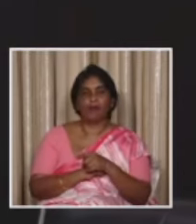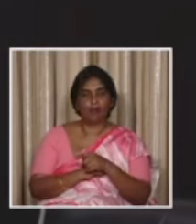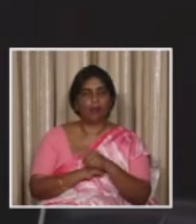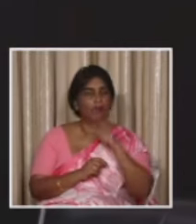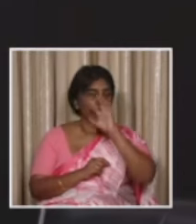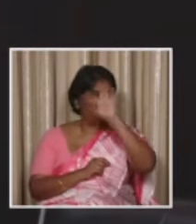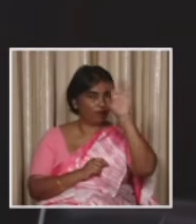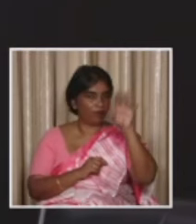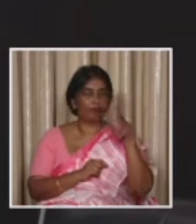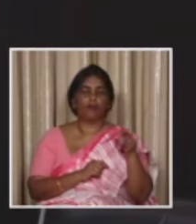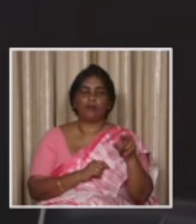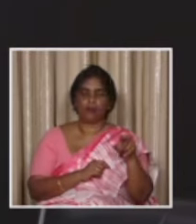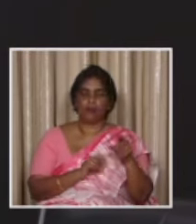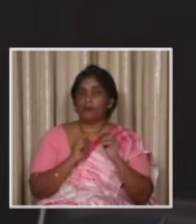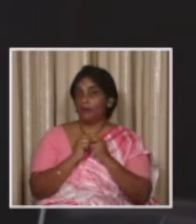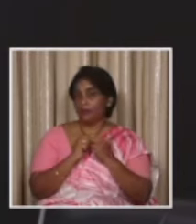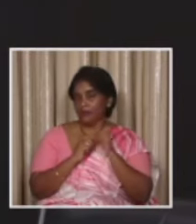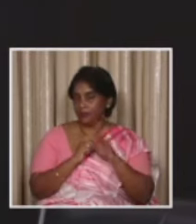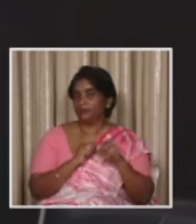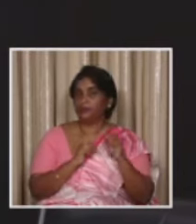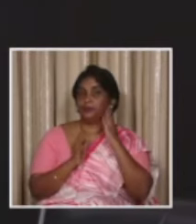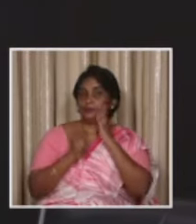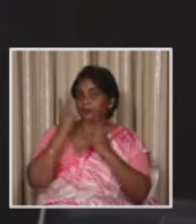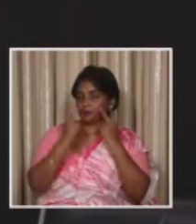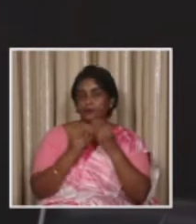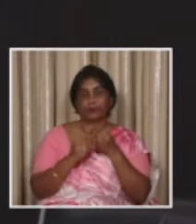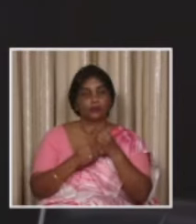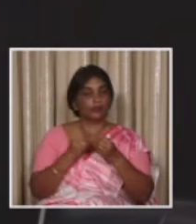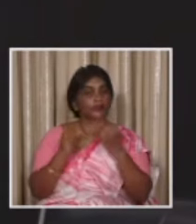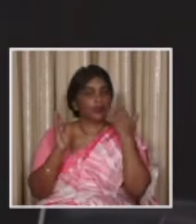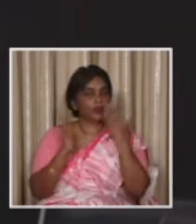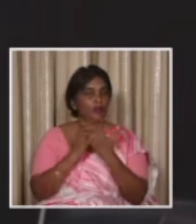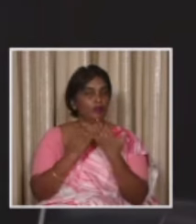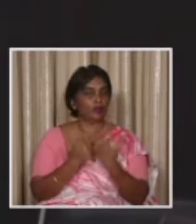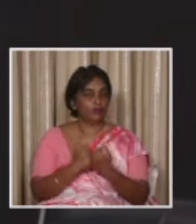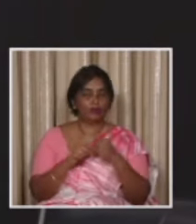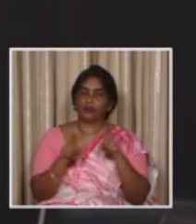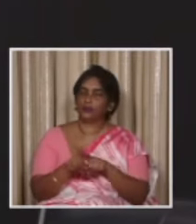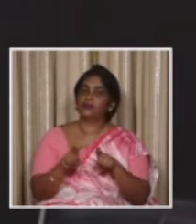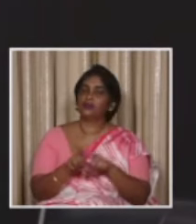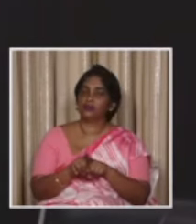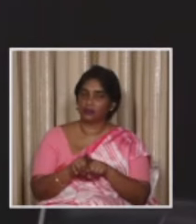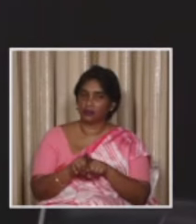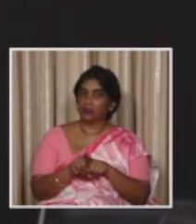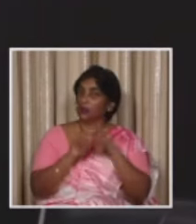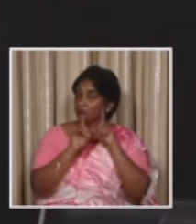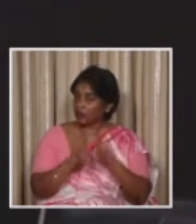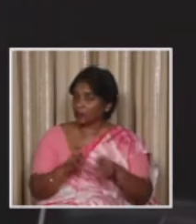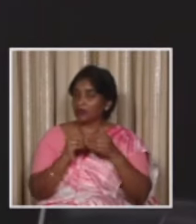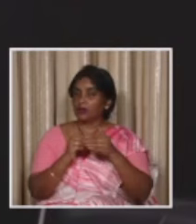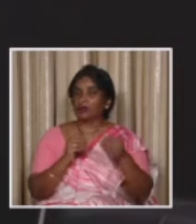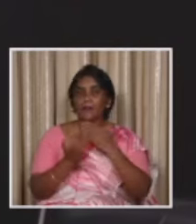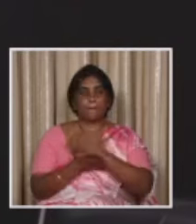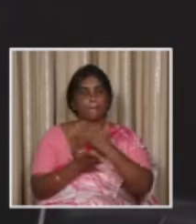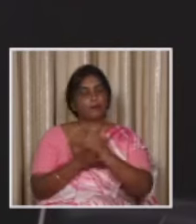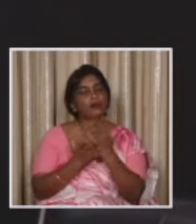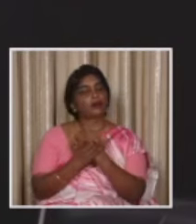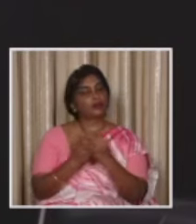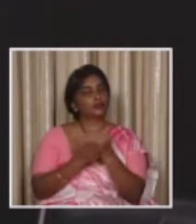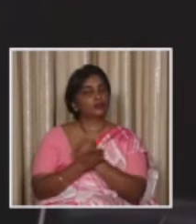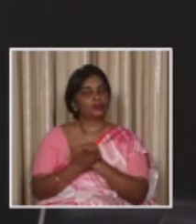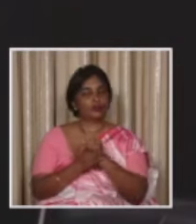රටක තිබ්බ තත්ත්වයක් සංචාරක ව්‍යාපාරයට අපි අවශ්‍ය කරන විදිහට ඒ අවශ්‍ය කරන බාධා ඉවත් කරලා